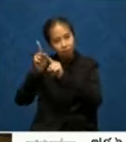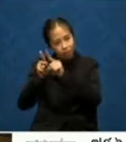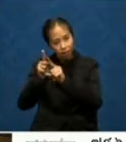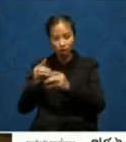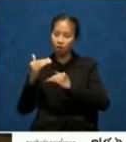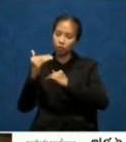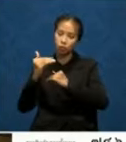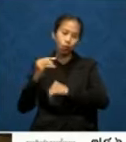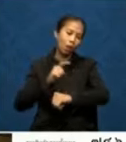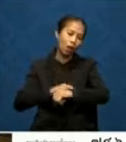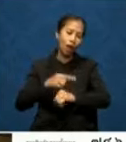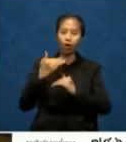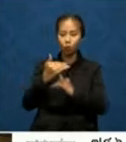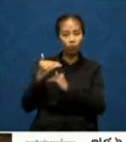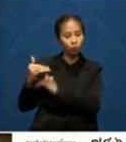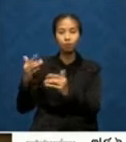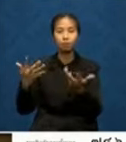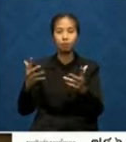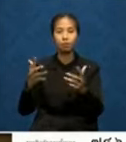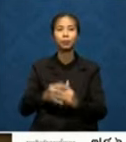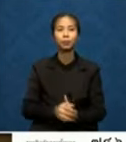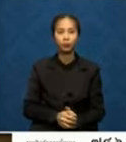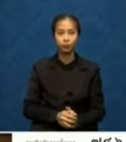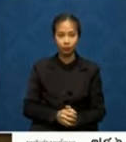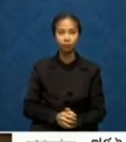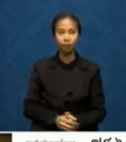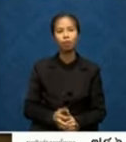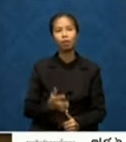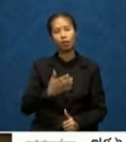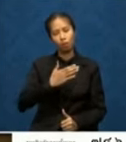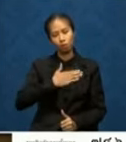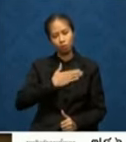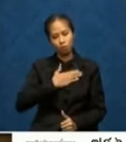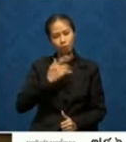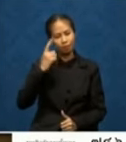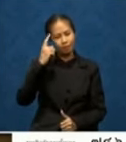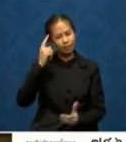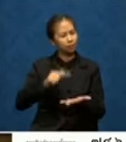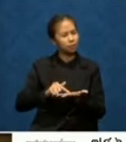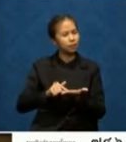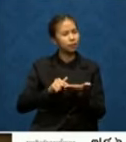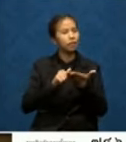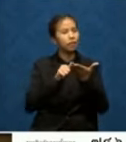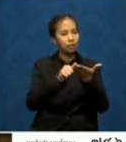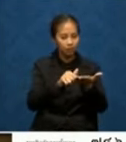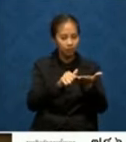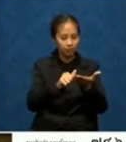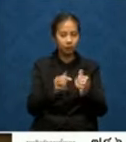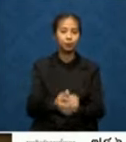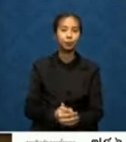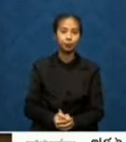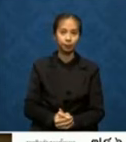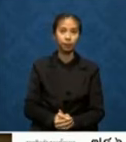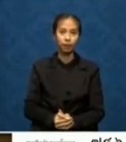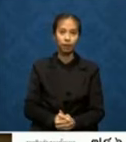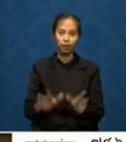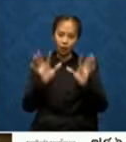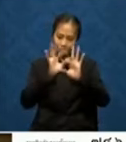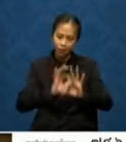ลากับผมจึงสามารถนำเสนอข้อคิดเห็นได้เพียงหลักการที่ควรจะเป็นต่อนโยบายที่ส